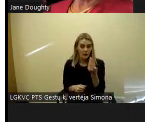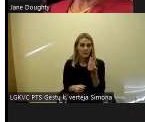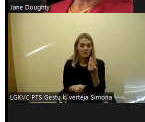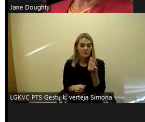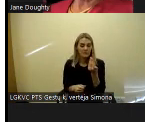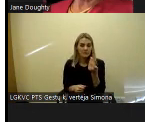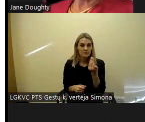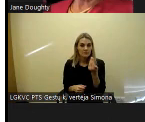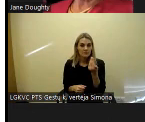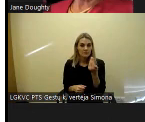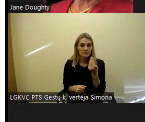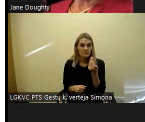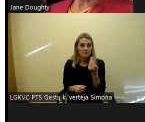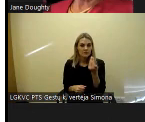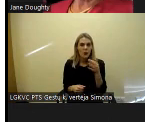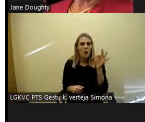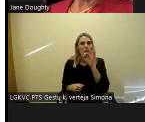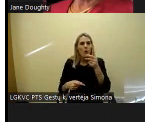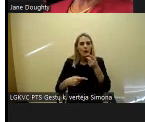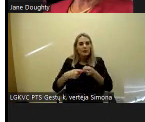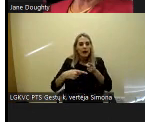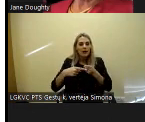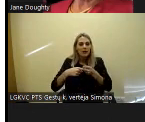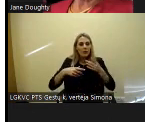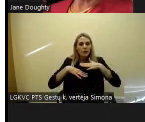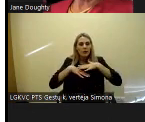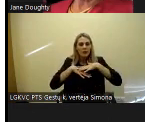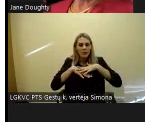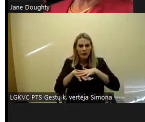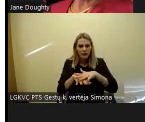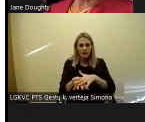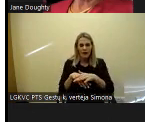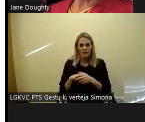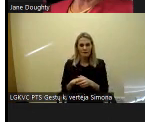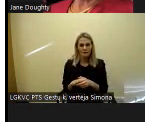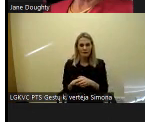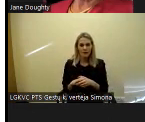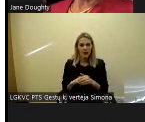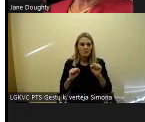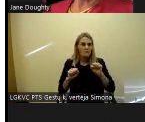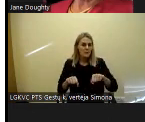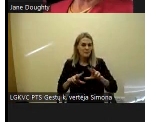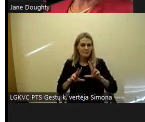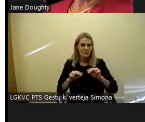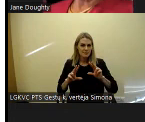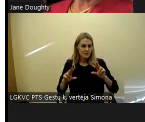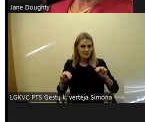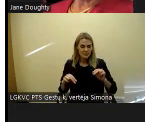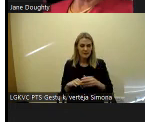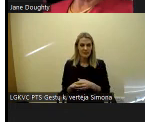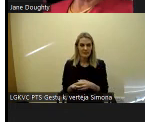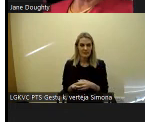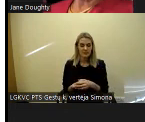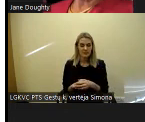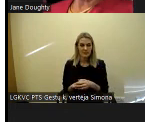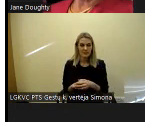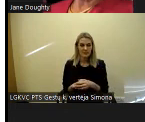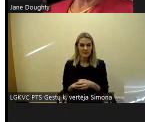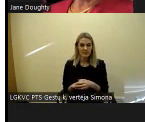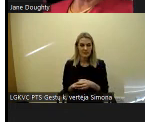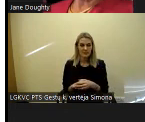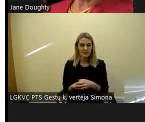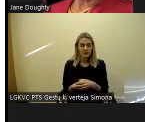visų dalykų integravimas galėtų būti sėkmingas procesas. Ir kai kurie yra svarbus